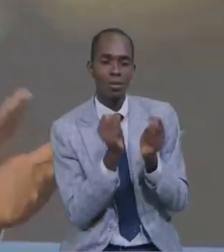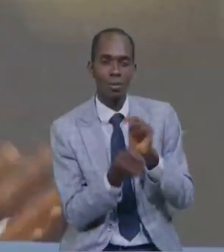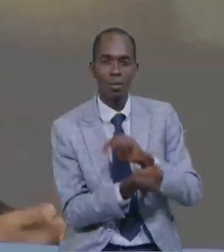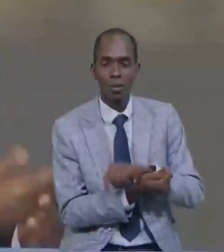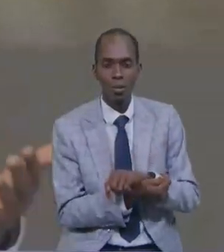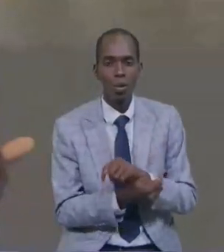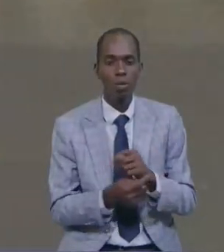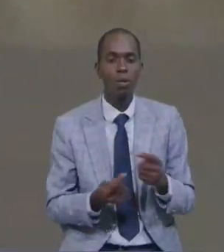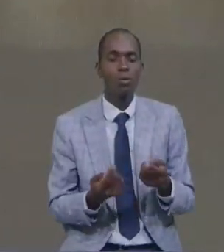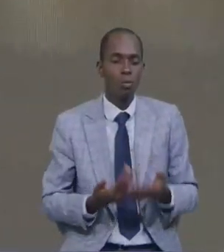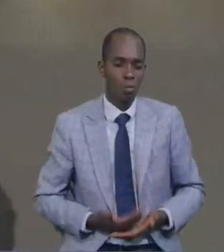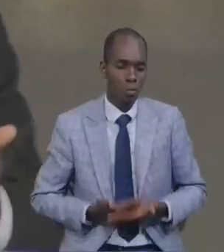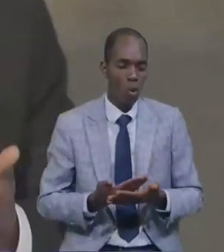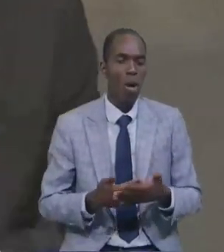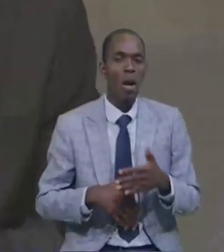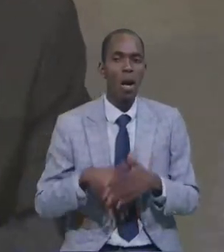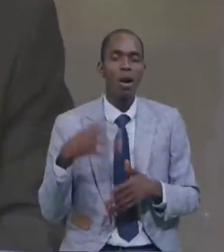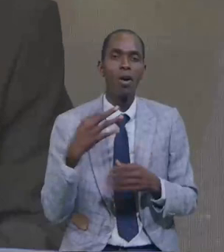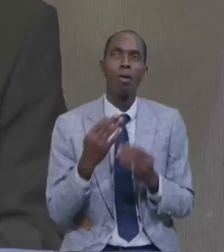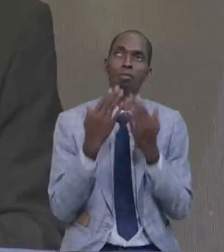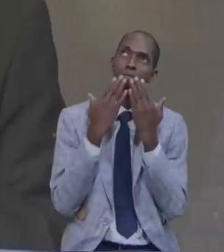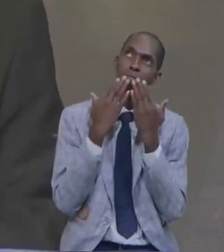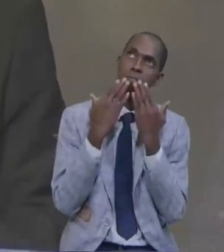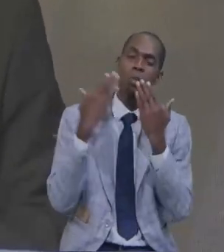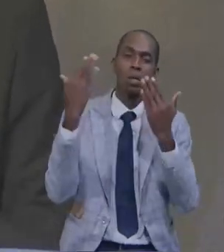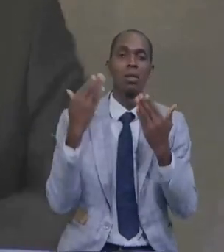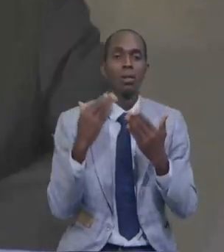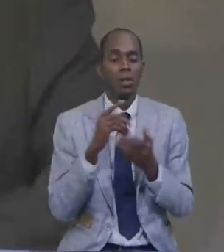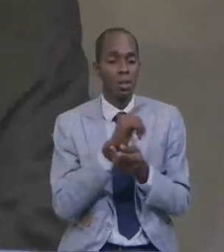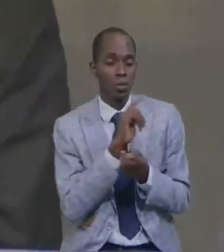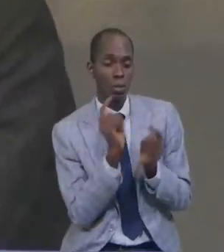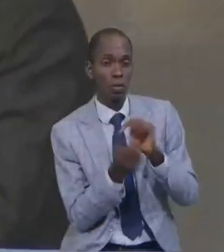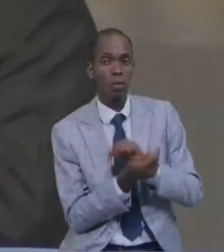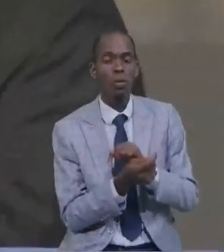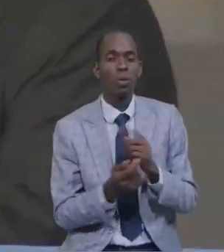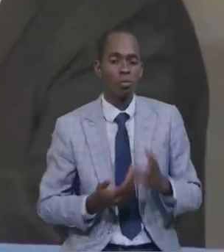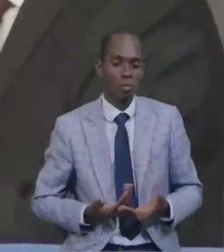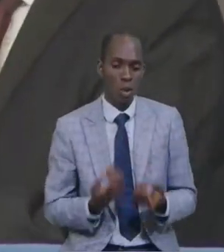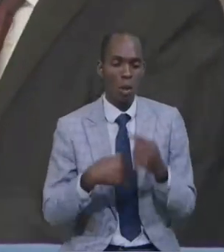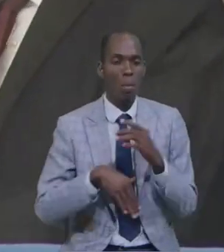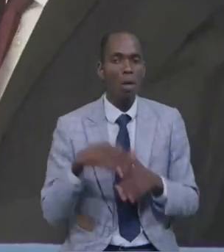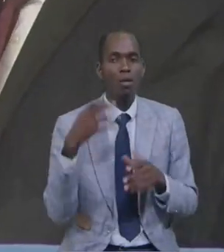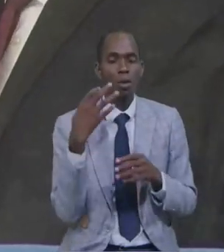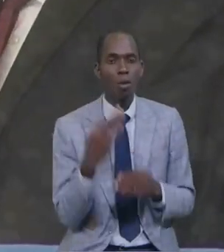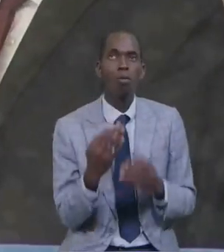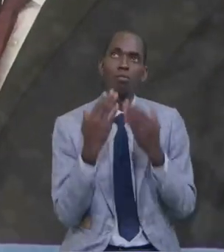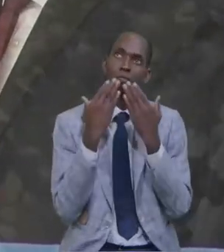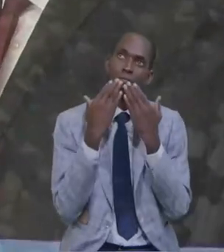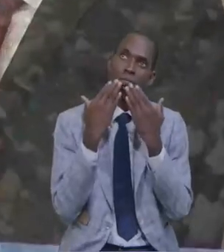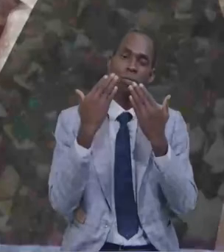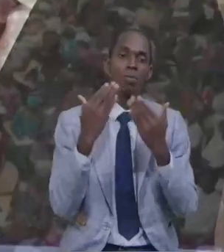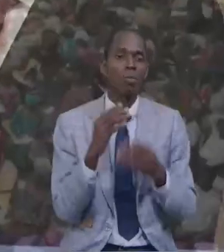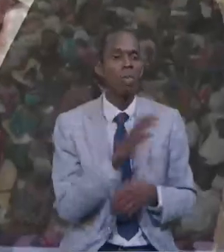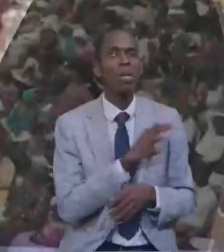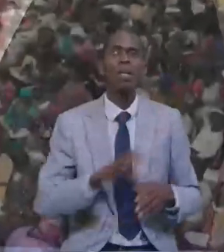Engendrée par la gratitude. Christ est mort pour moi. Je suis reconnaissant. Christ a tout